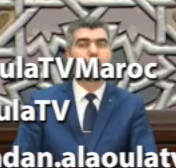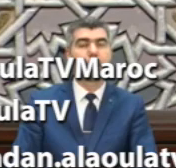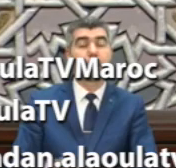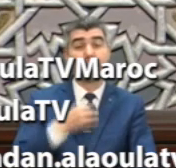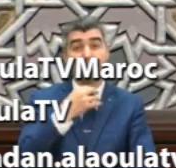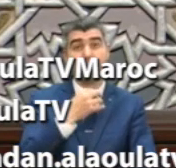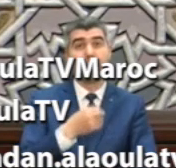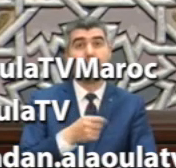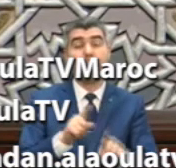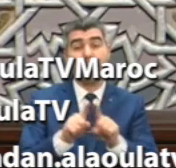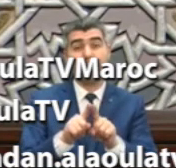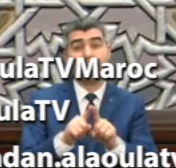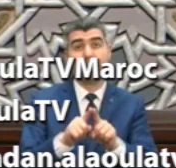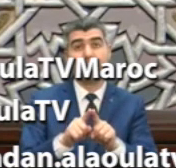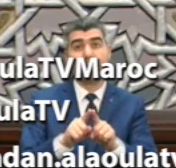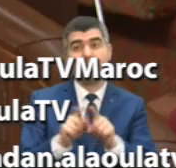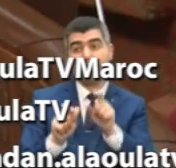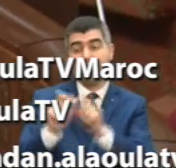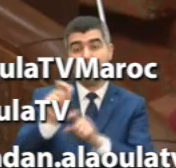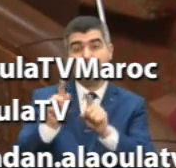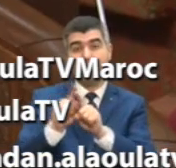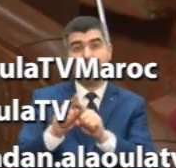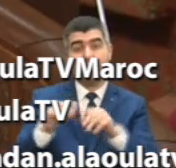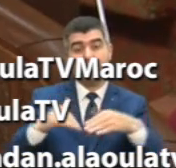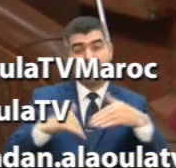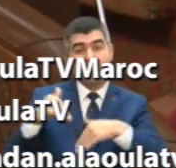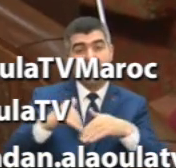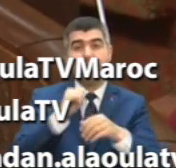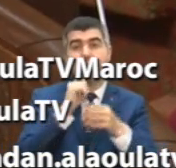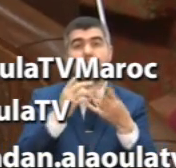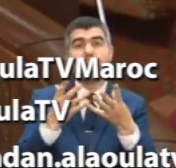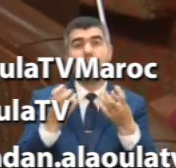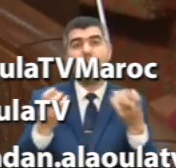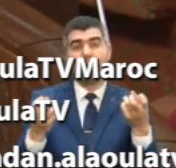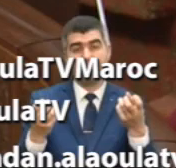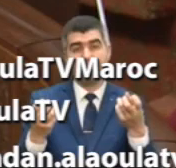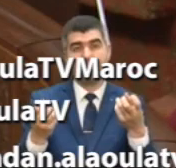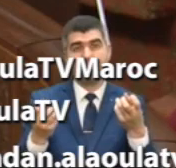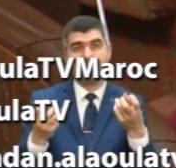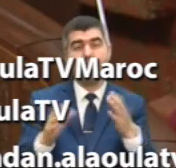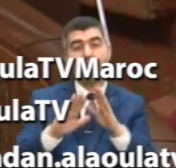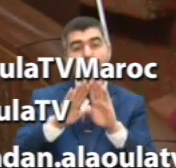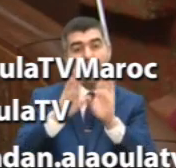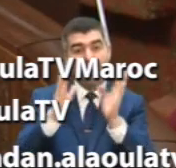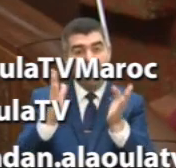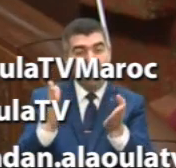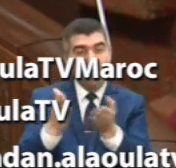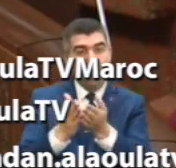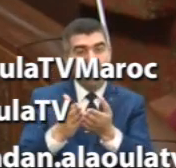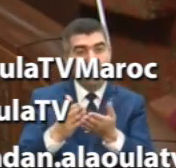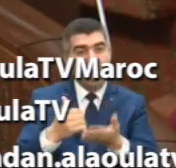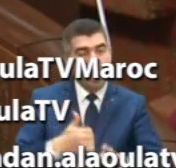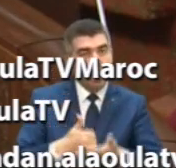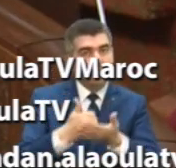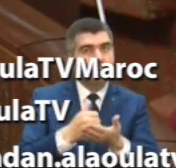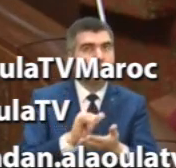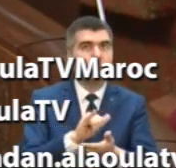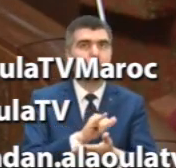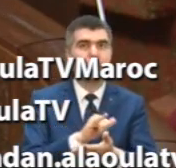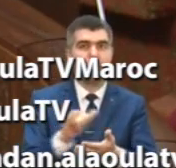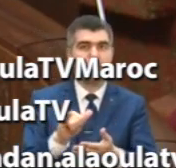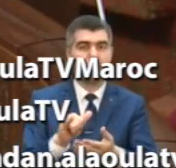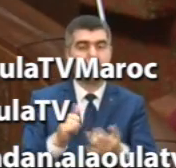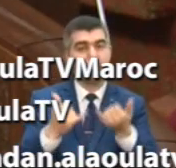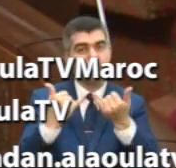النائب المحترم، أنا قلت لك الأحياء اللي ناقصة التجهيز كثيرة وكثيرة جدا وما يمكنش تعالج دفعة واحدة. اليوم كنعتمدوا على